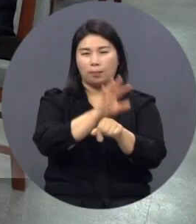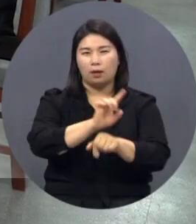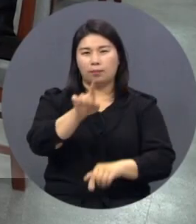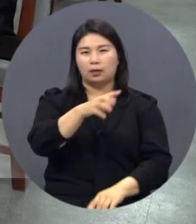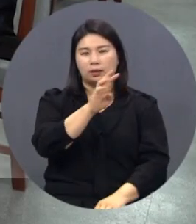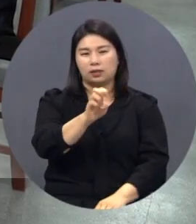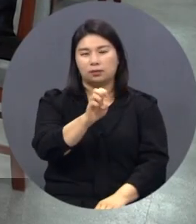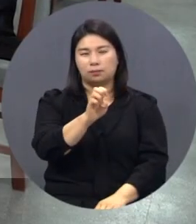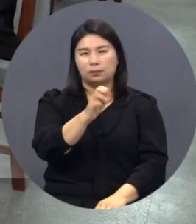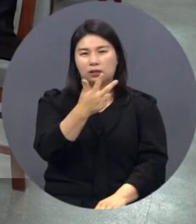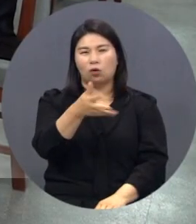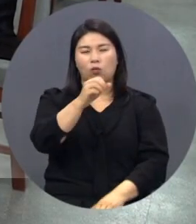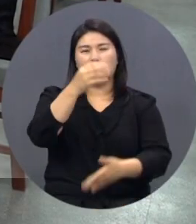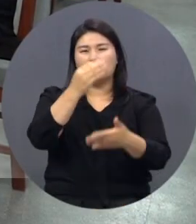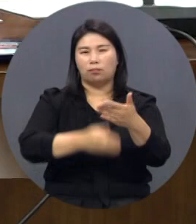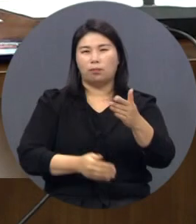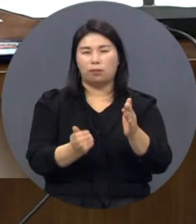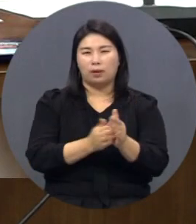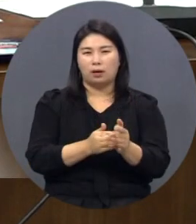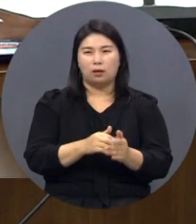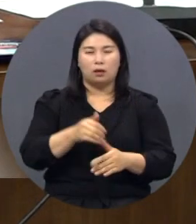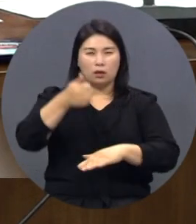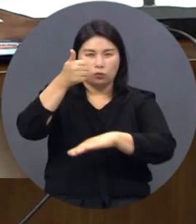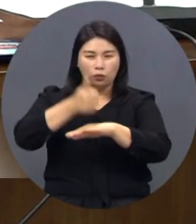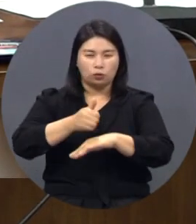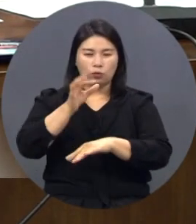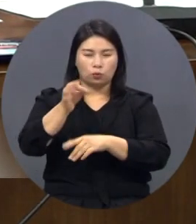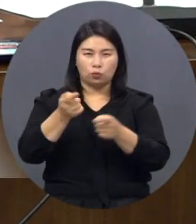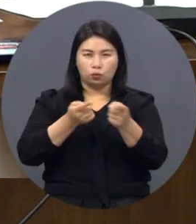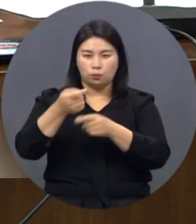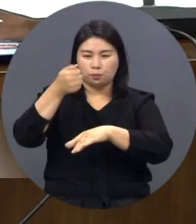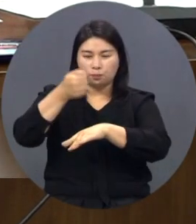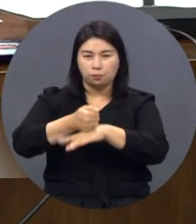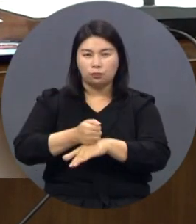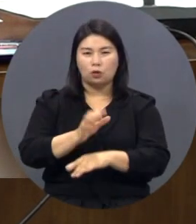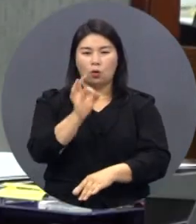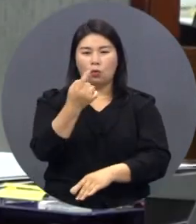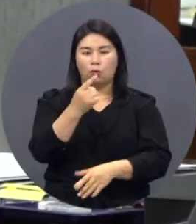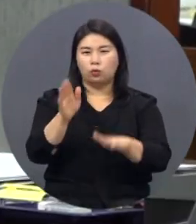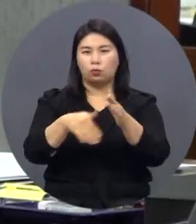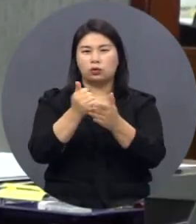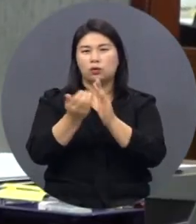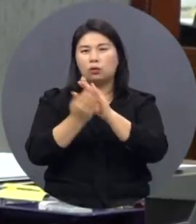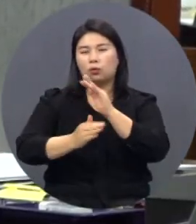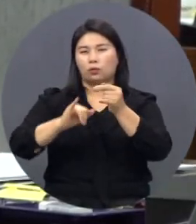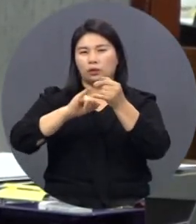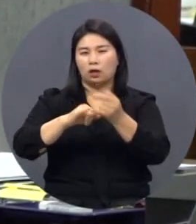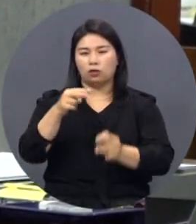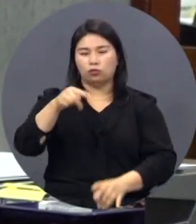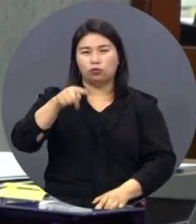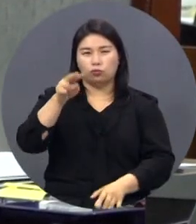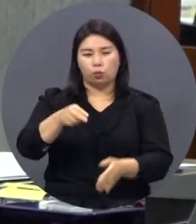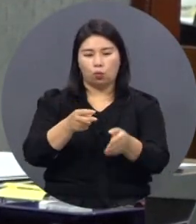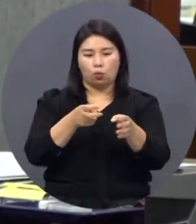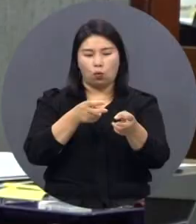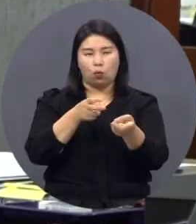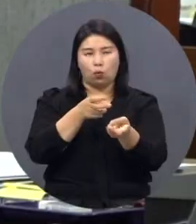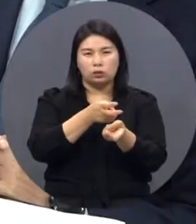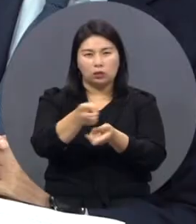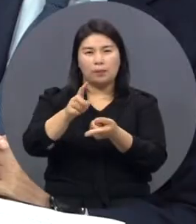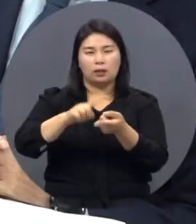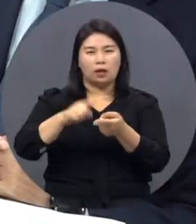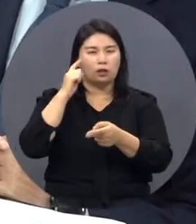147억 원을 삭감했고 오영훈 지사의 공약인 수소트램 도입을 위한 연구